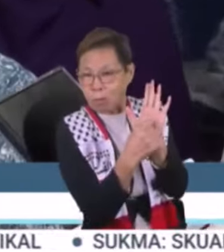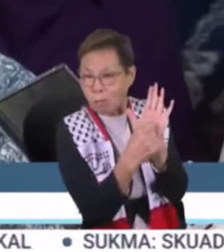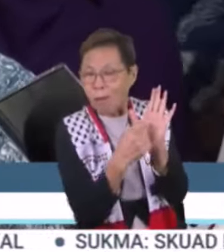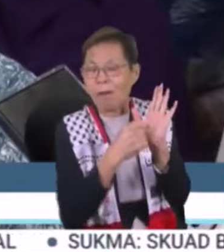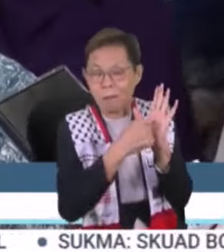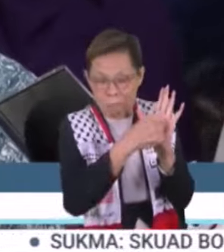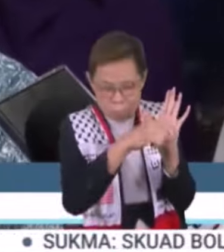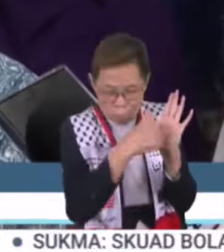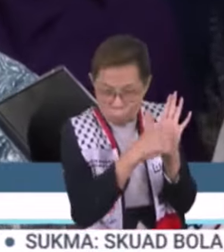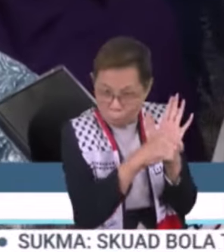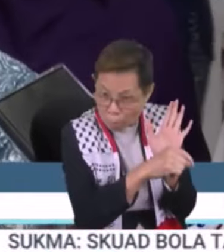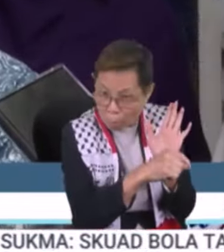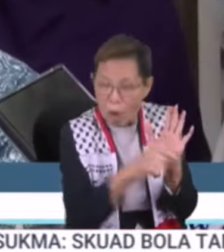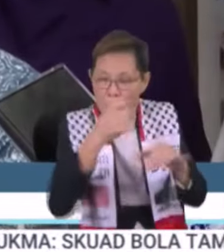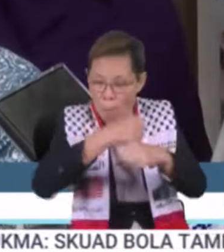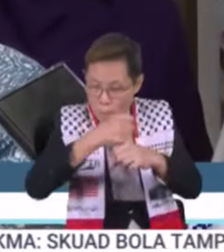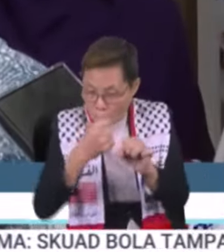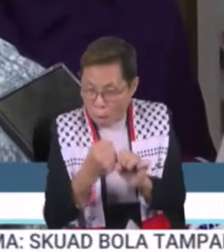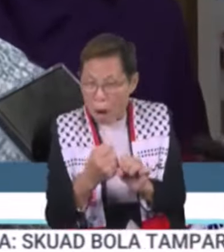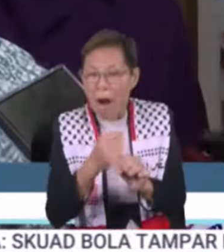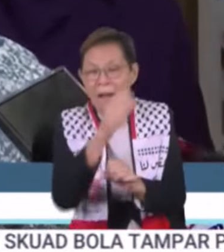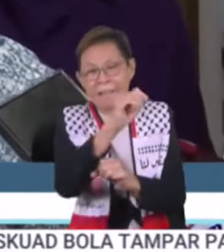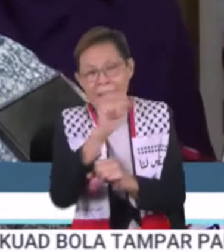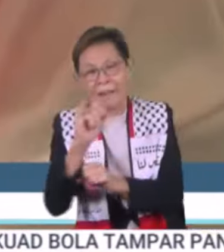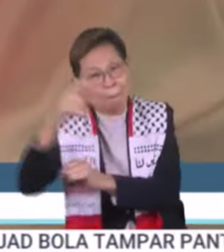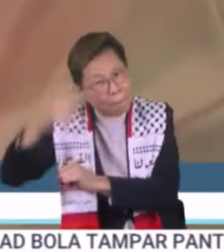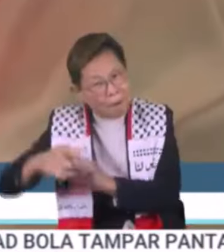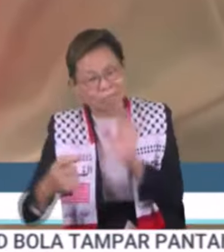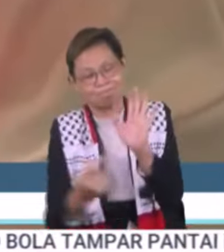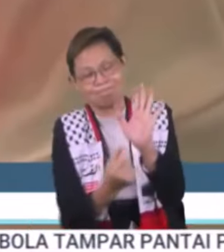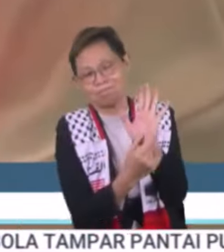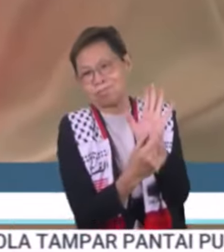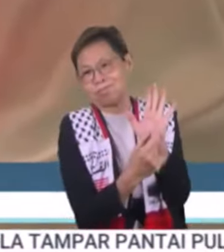is generated by artificial intelligence.